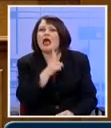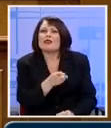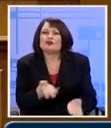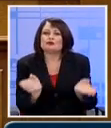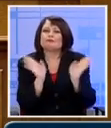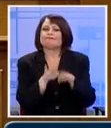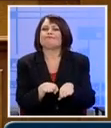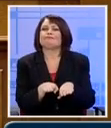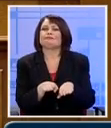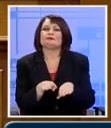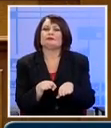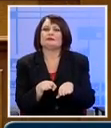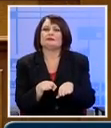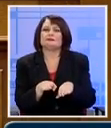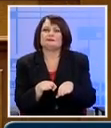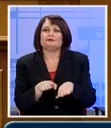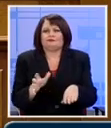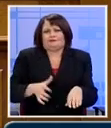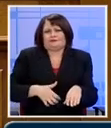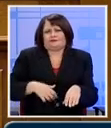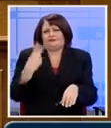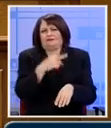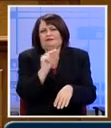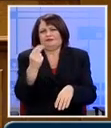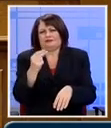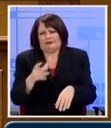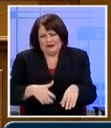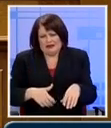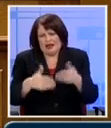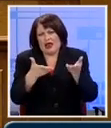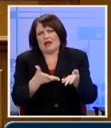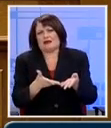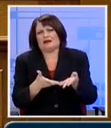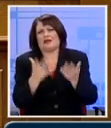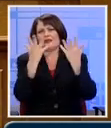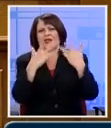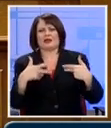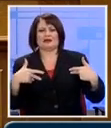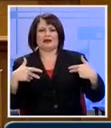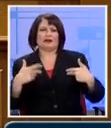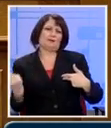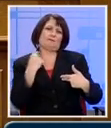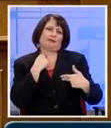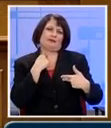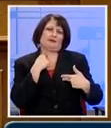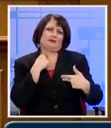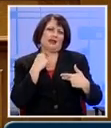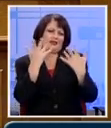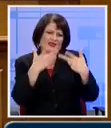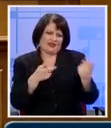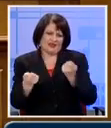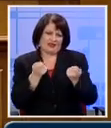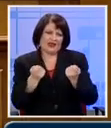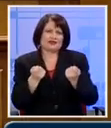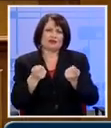πρότασης μορφής την οποία αμφισβητούν ή διακομωδούν ακόμα και δικοί σας. Άλλωστε αυτή η θεατρική παράσταση απέτυχε, γιατί δεν ήταν καν θέατρο.